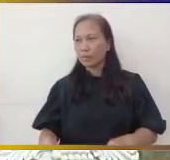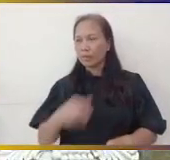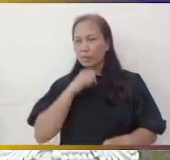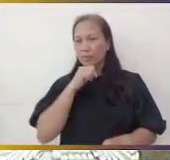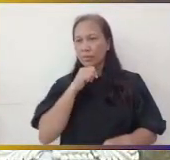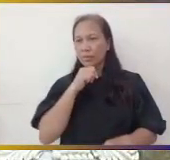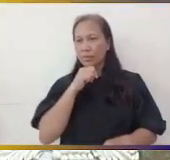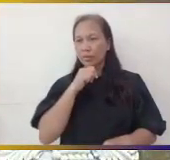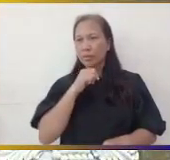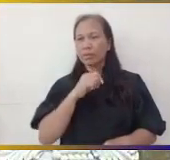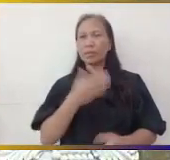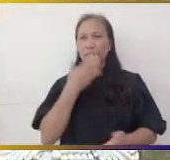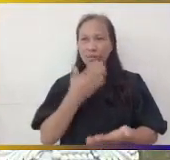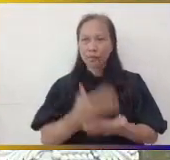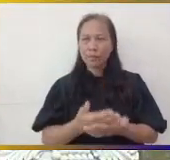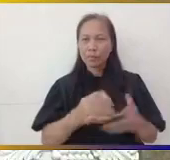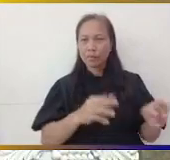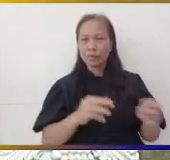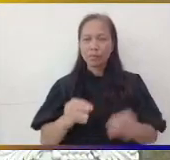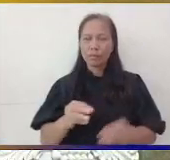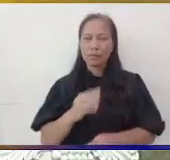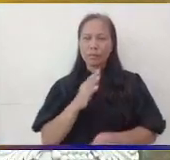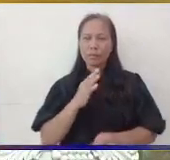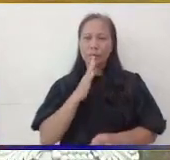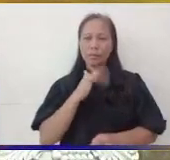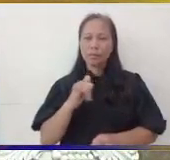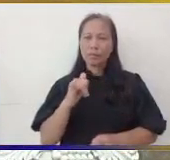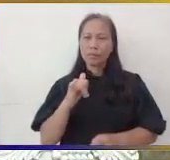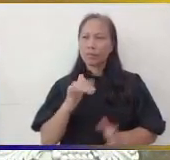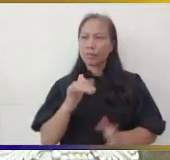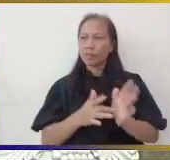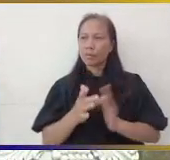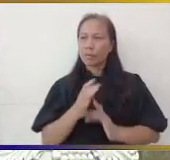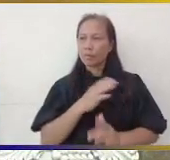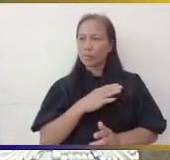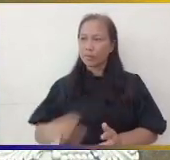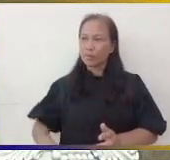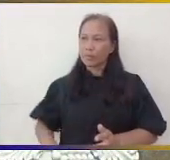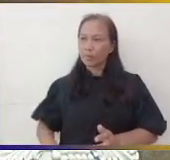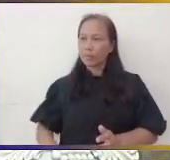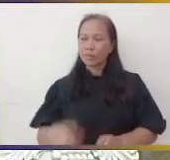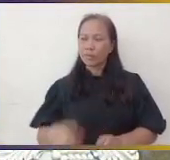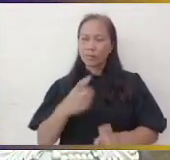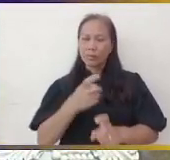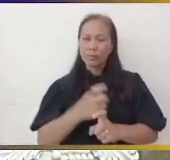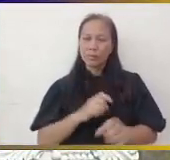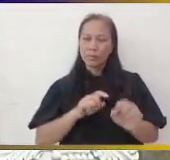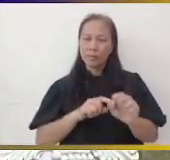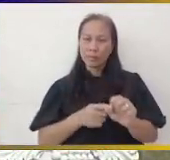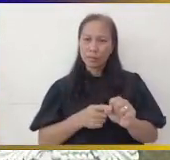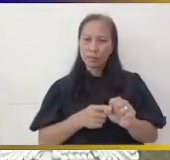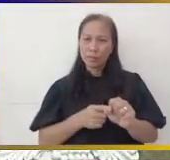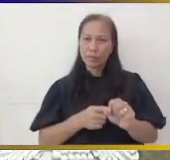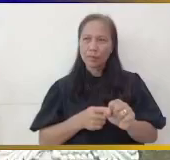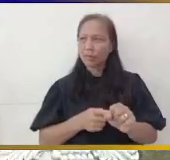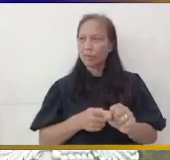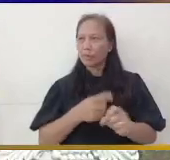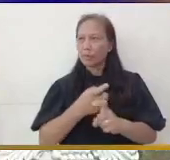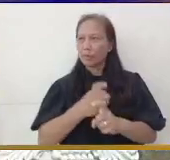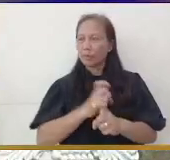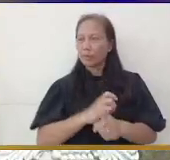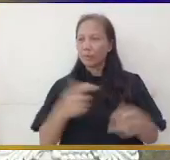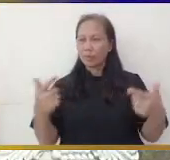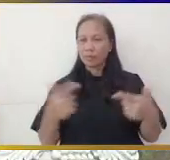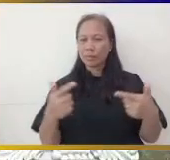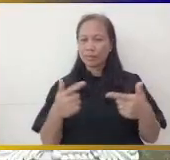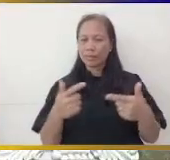jesuro pero ang kanyang ginamit mga kapatid ay yung M nga nagmula mismo doon sa kalaban Ang tindi ng strategy mga kapatid